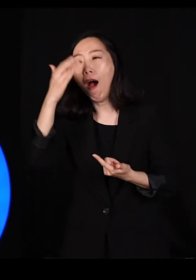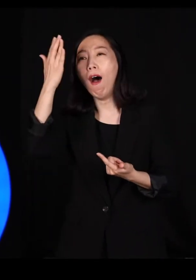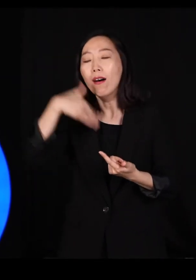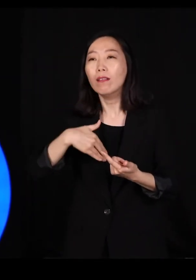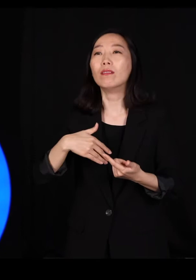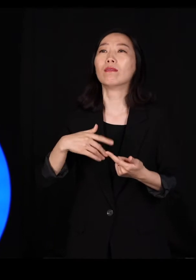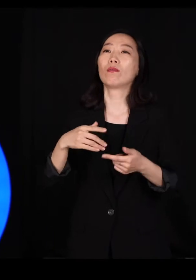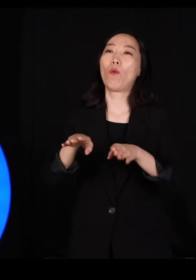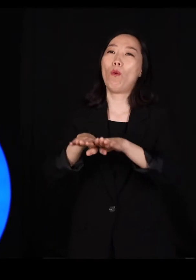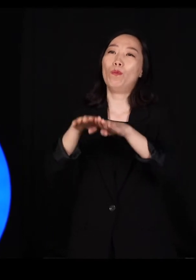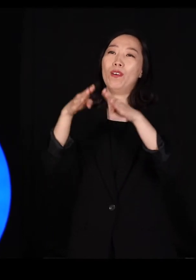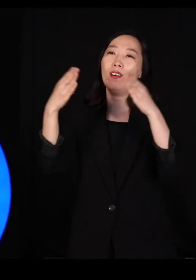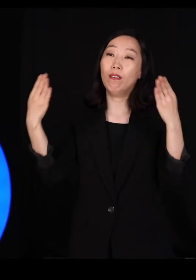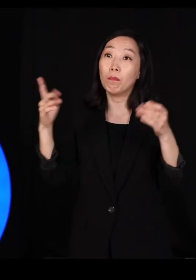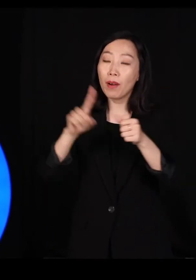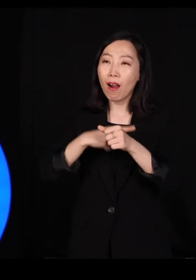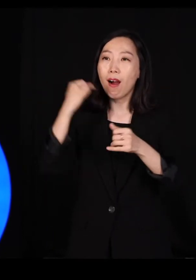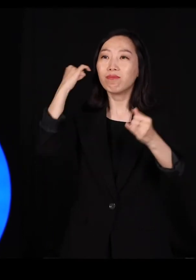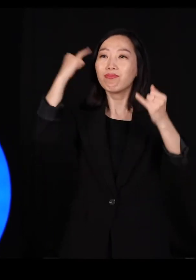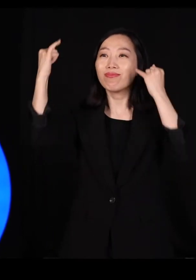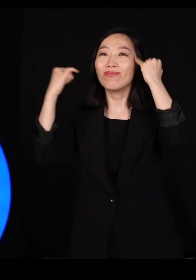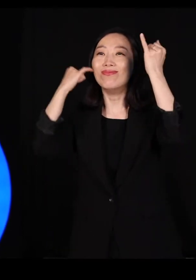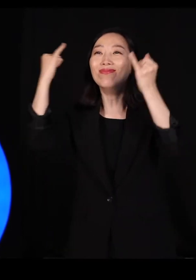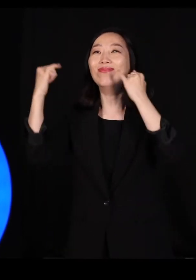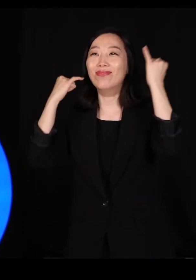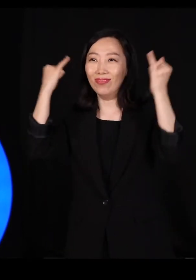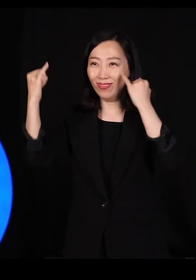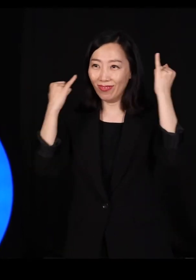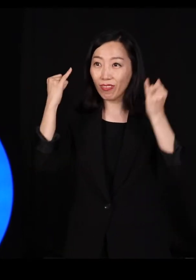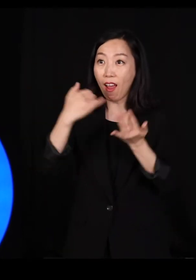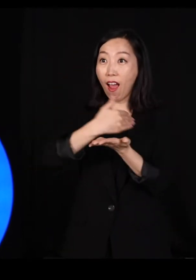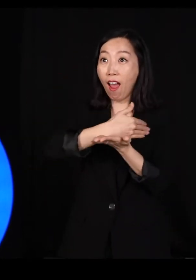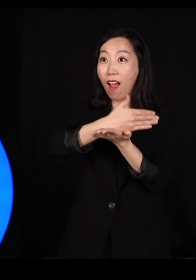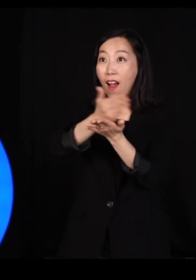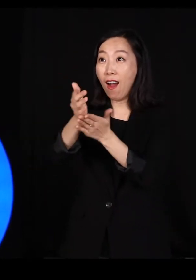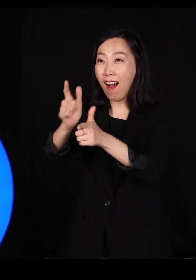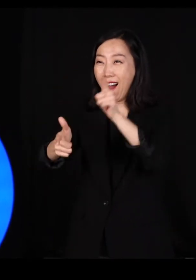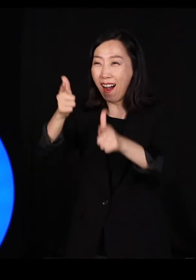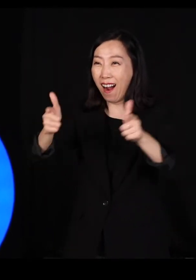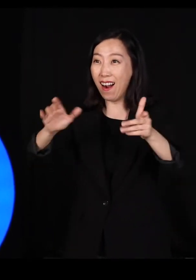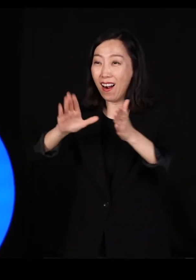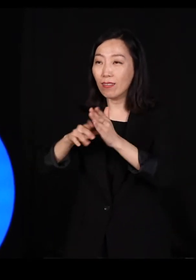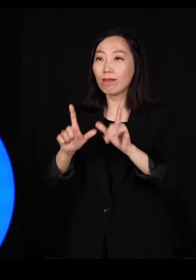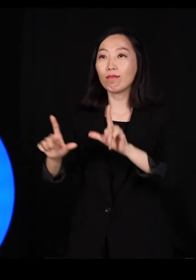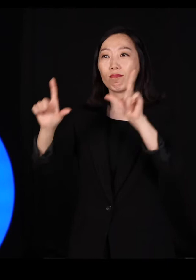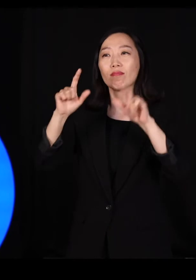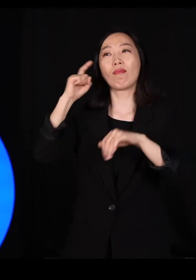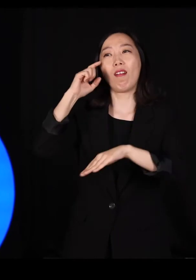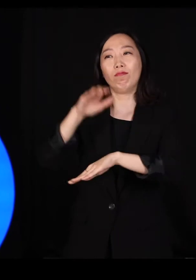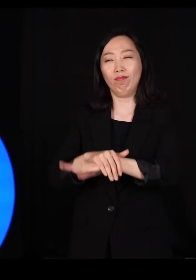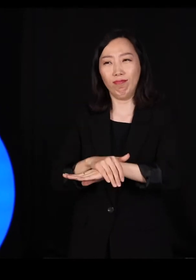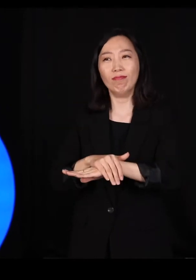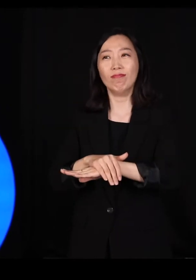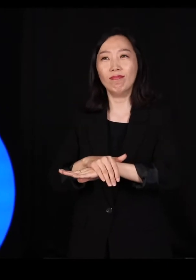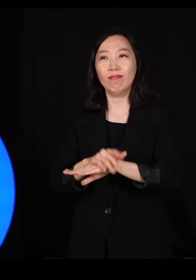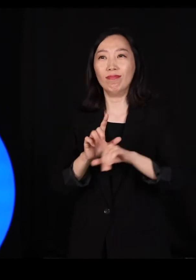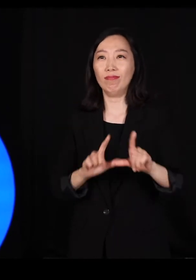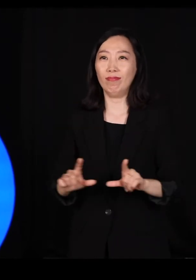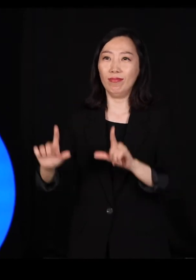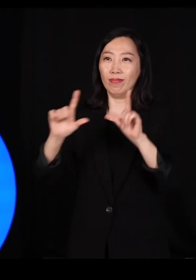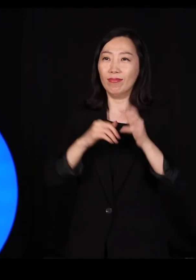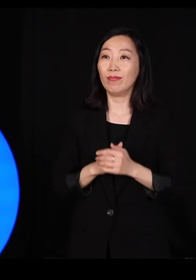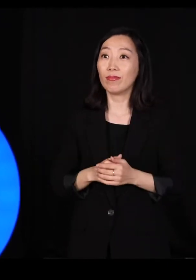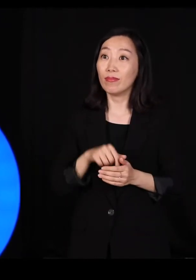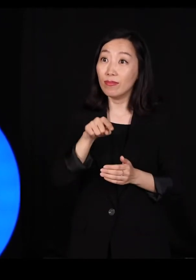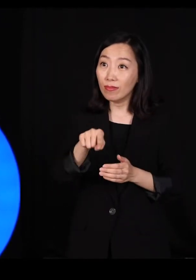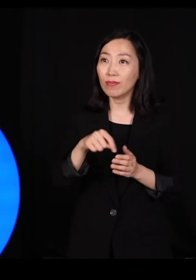것. 이게 창의성의 원천이기도 하고요. 지금 이렇게 다양해지는 시대에 살아갈 지혜이기도 합니다.